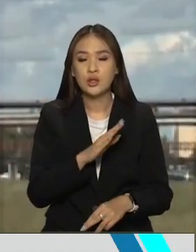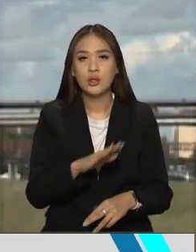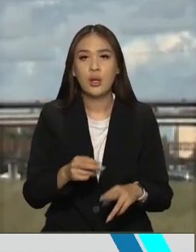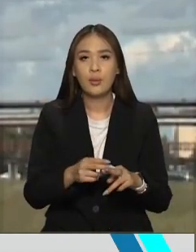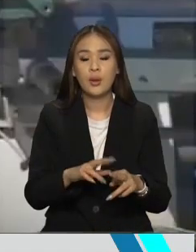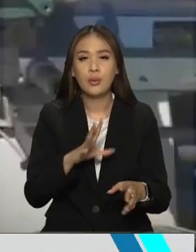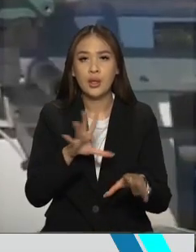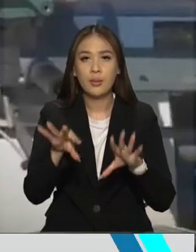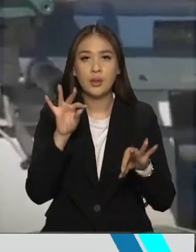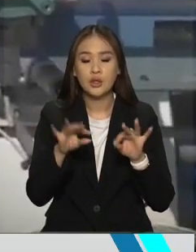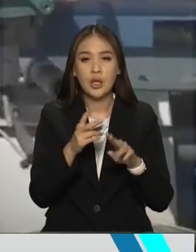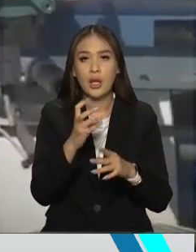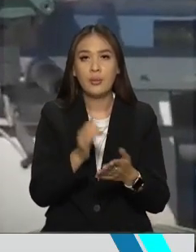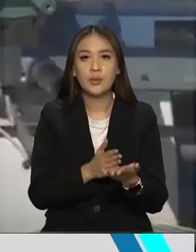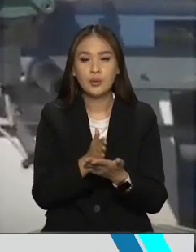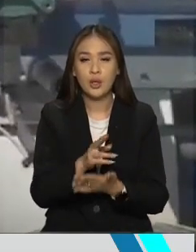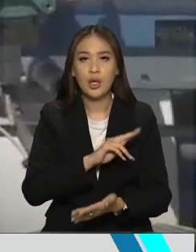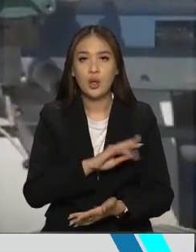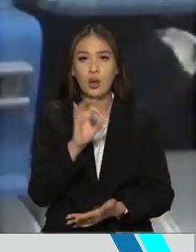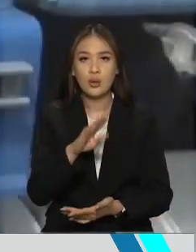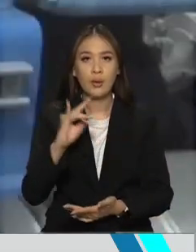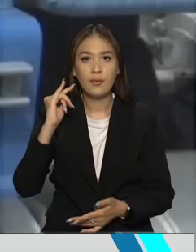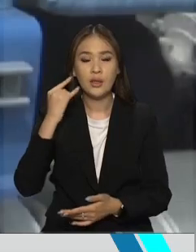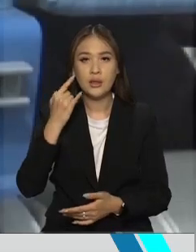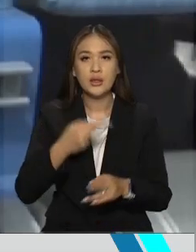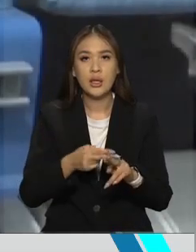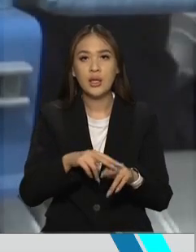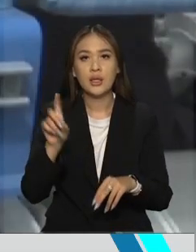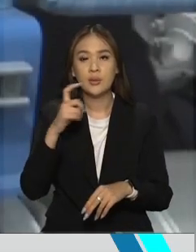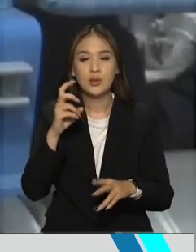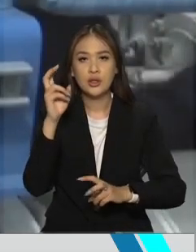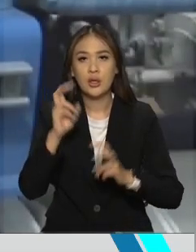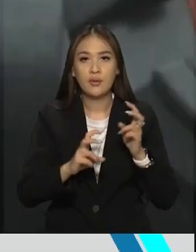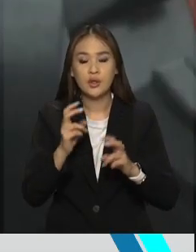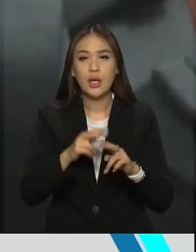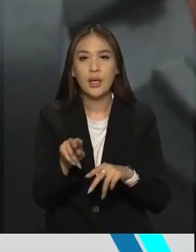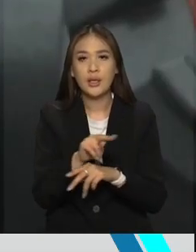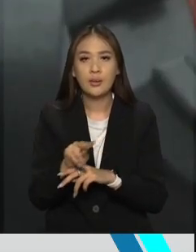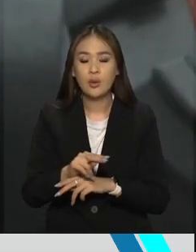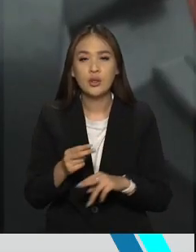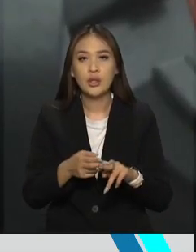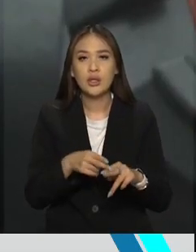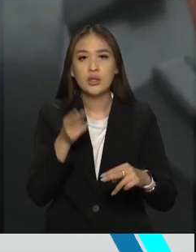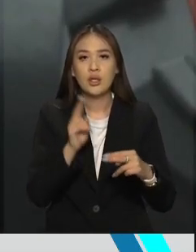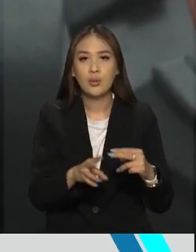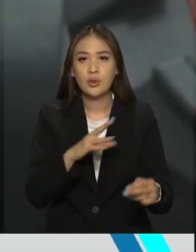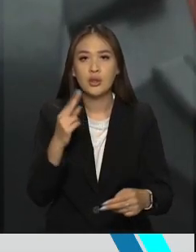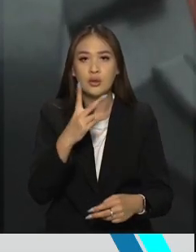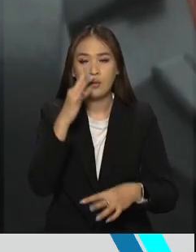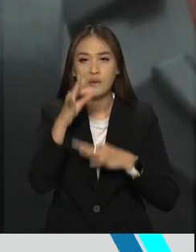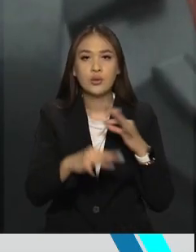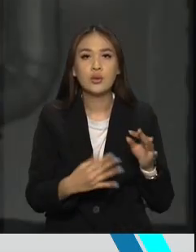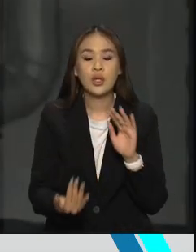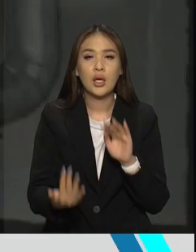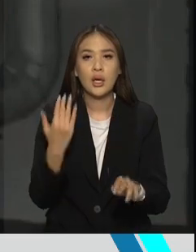уборочной страны напрямую зависит от работы Павлодарского нефтехимического завода ремонт на предприятии завершили надвое суток раньше